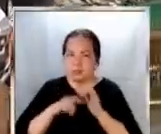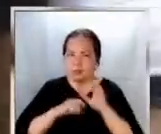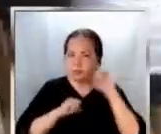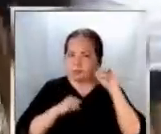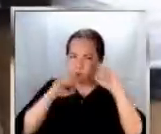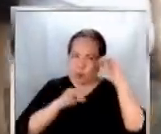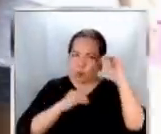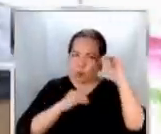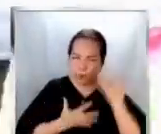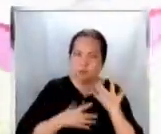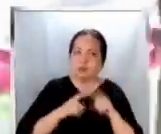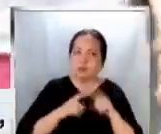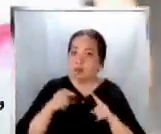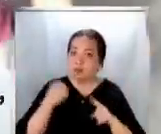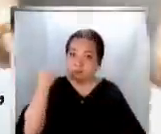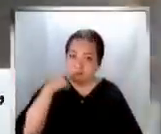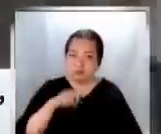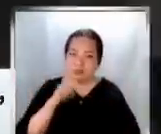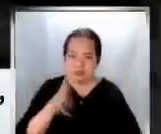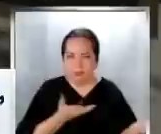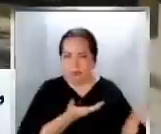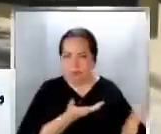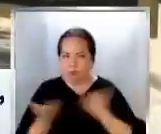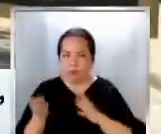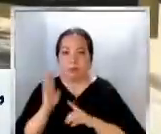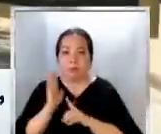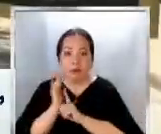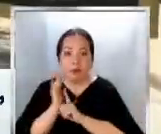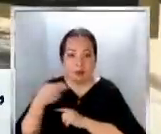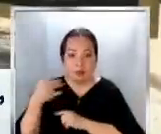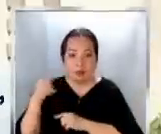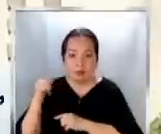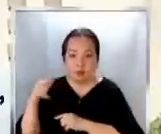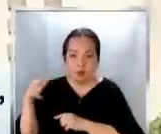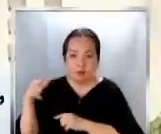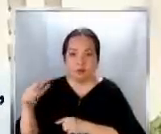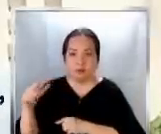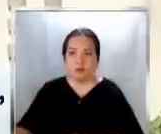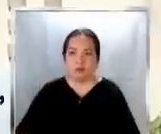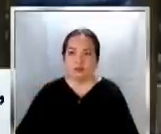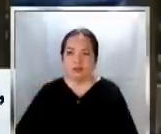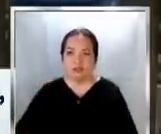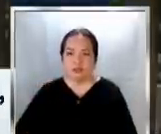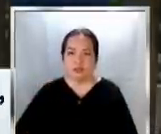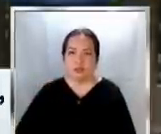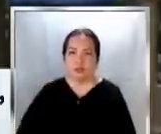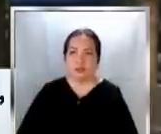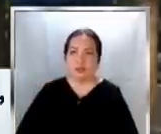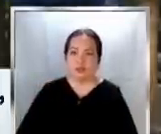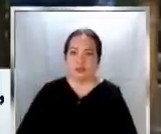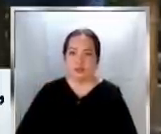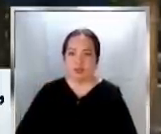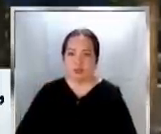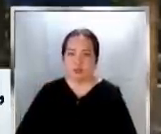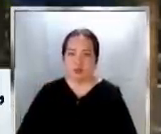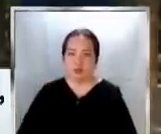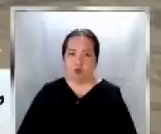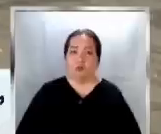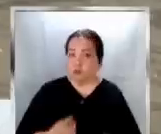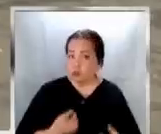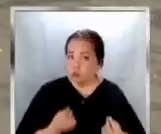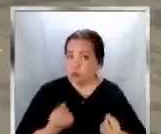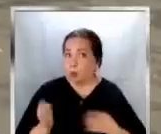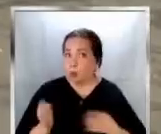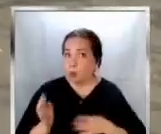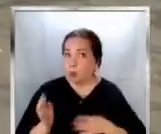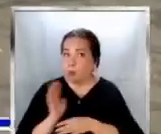hall. Kung sa palengke maraming tao, sa simbahan ng Baklara na bukas ngayong araw, kakaunti lang ang nagdarasal.